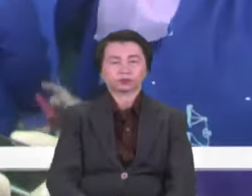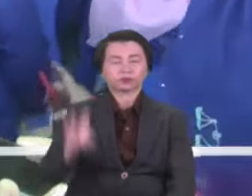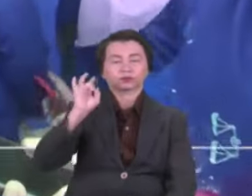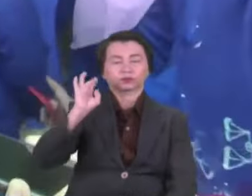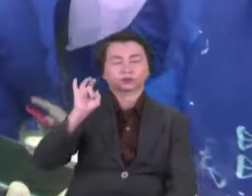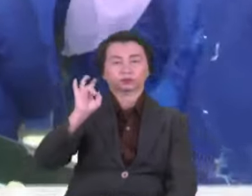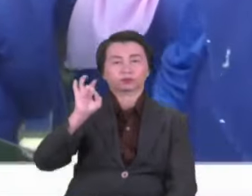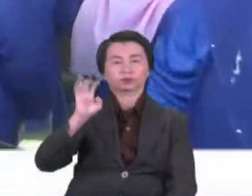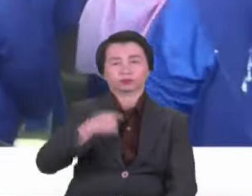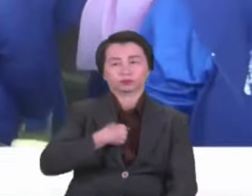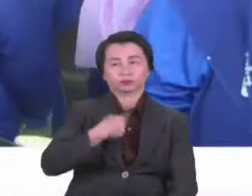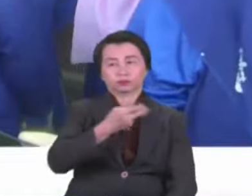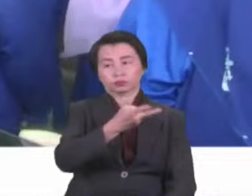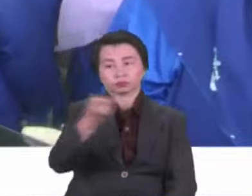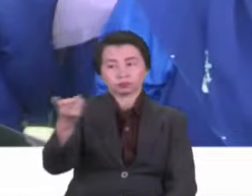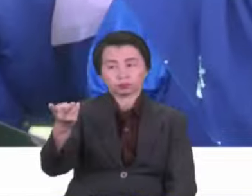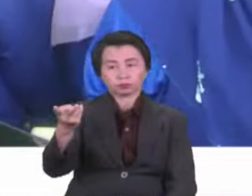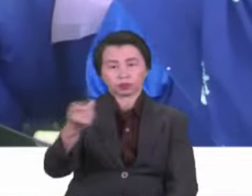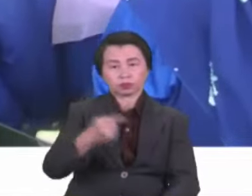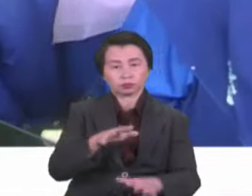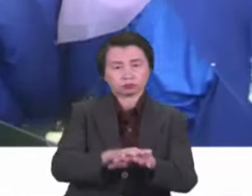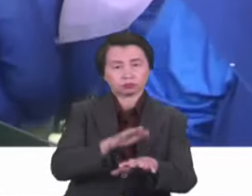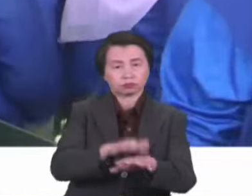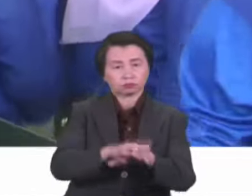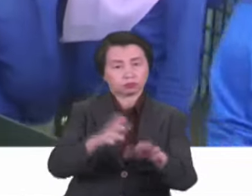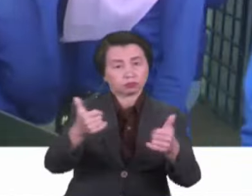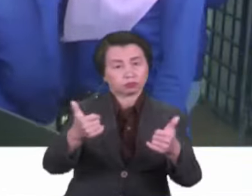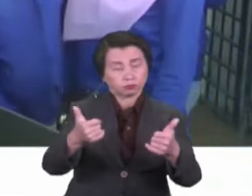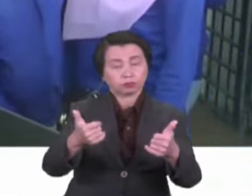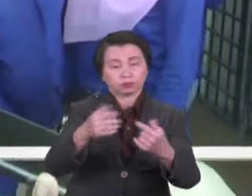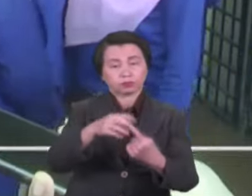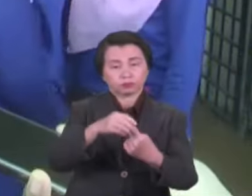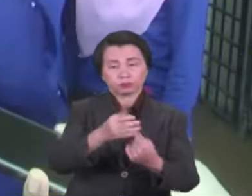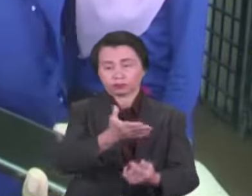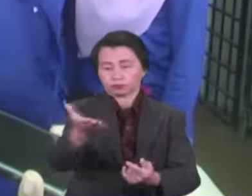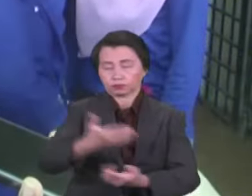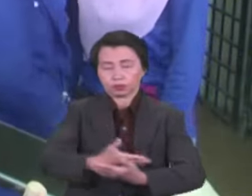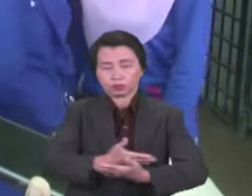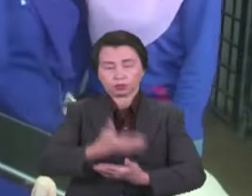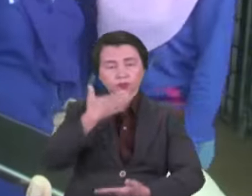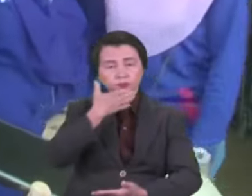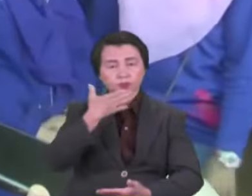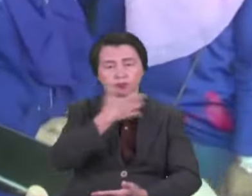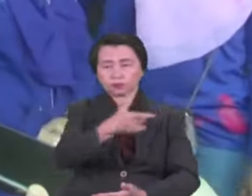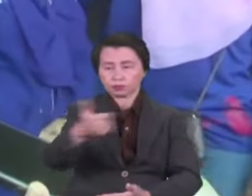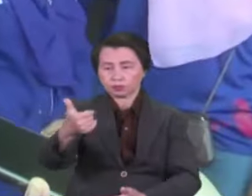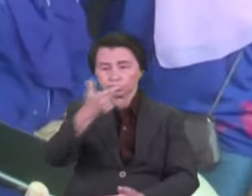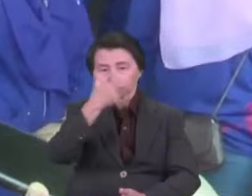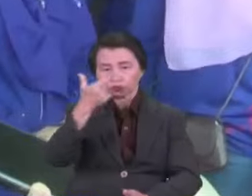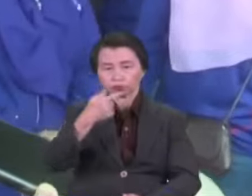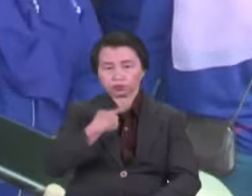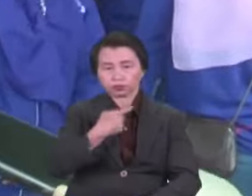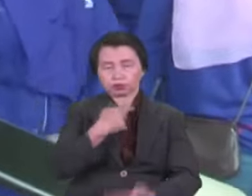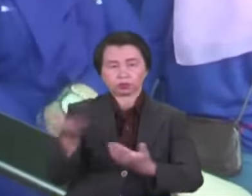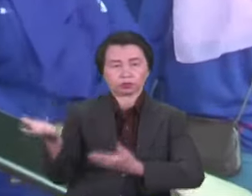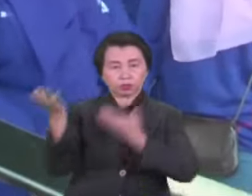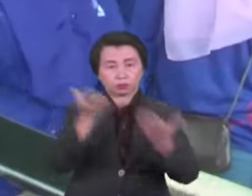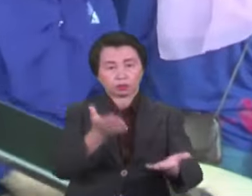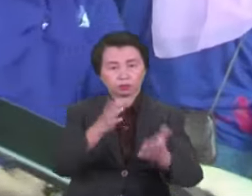insyaAllah. Saya nampak apa ni, sambutan pun sangat menggalakkan, terutama di kalangan anak-anak muda. Sebab misi kita ialah untuk